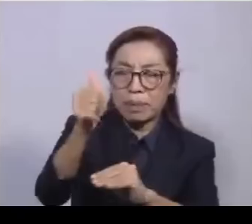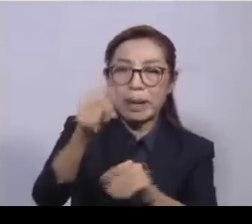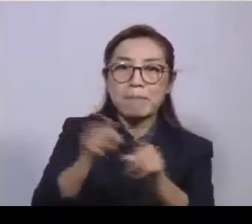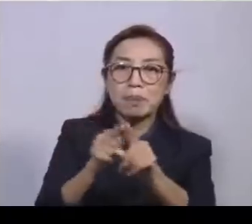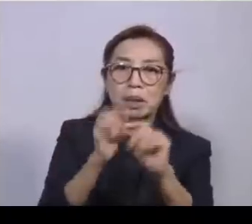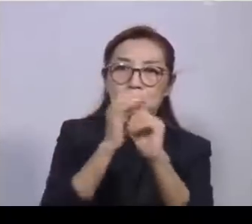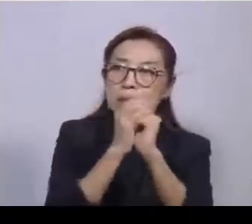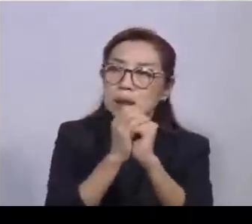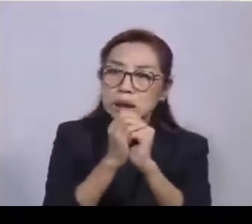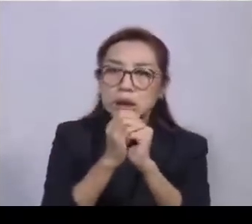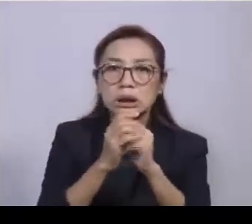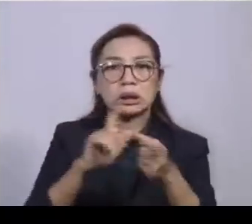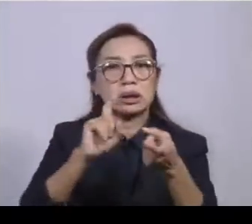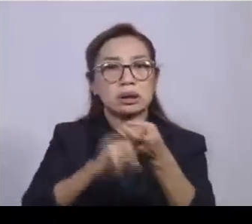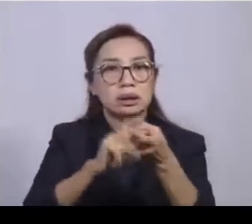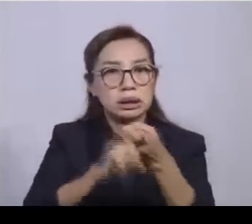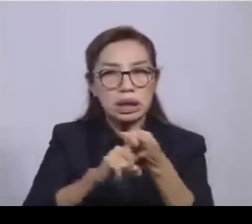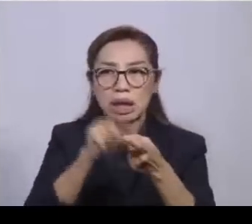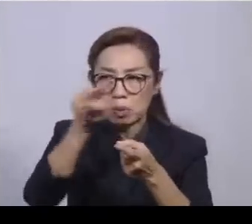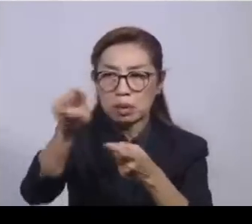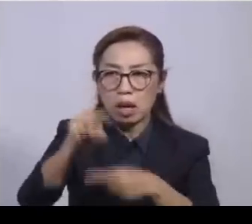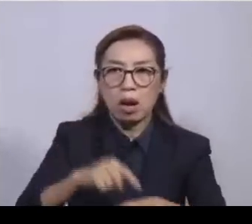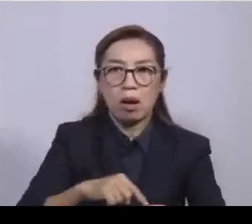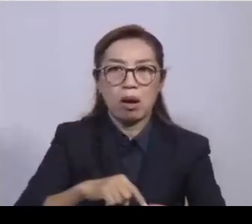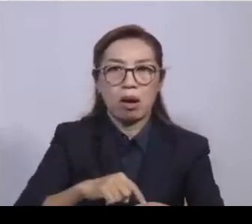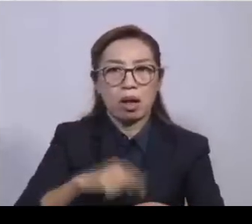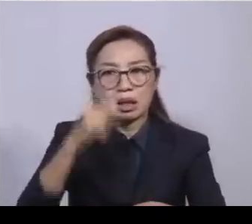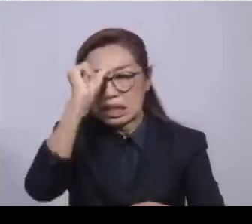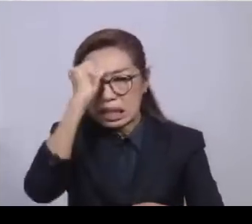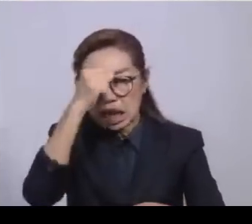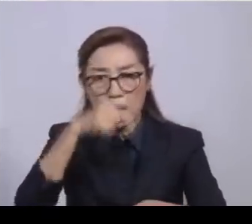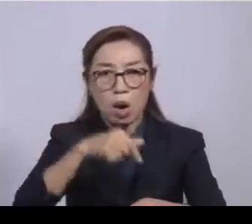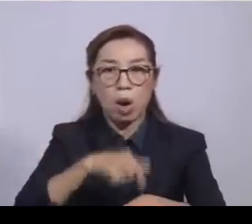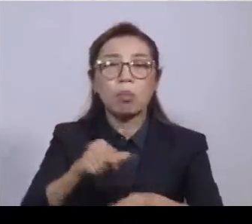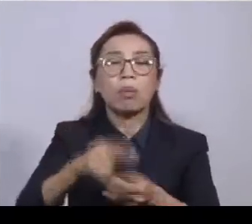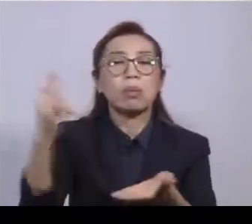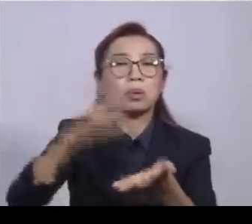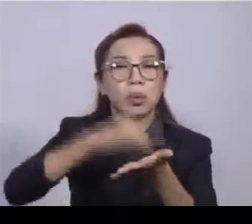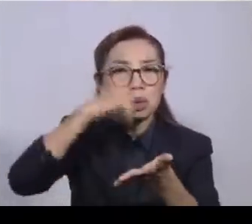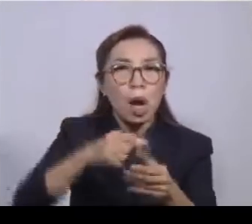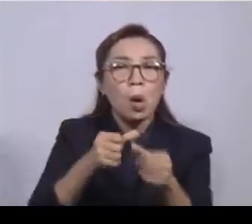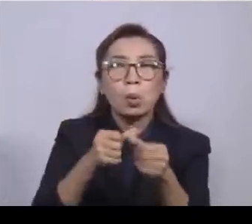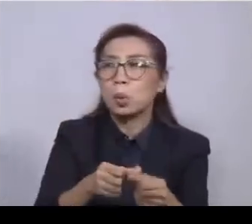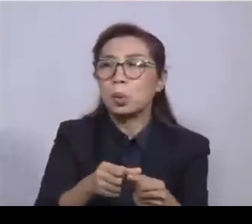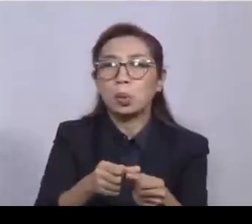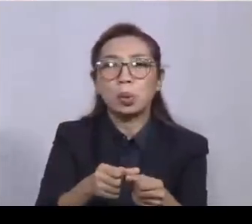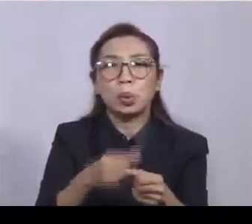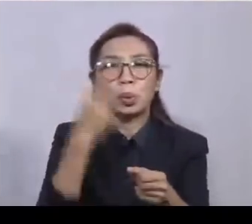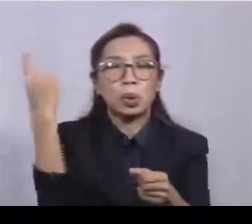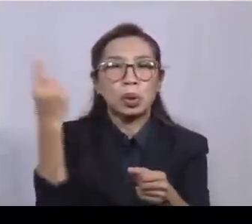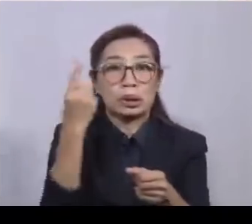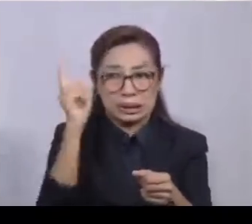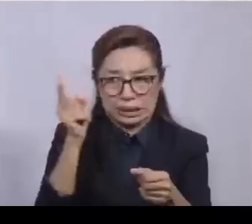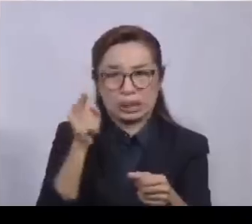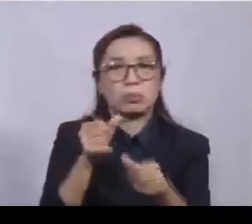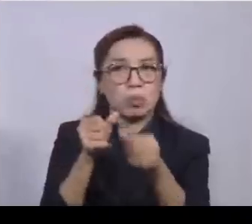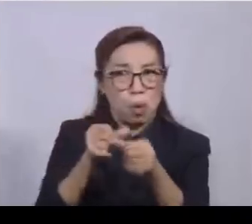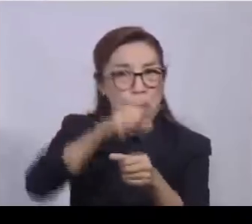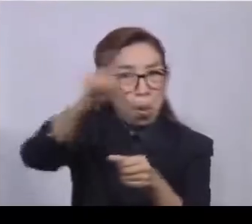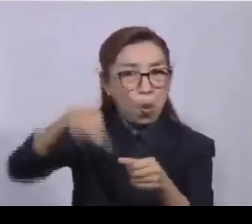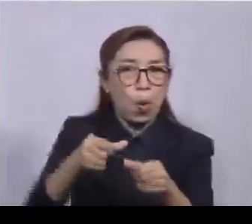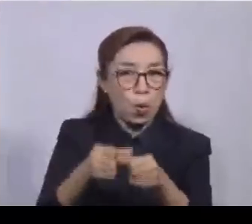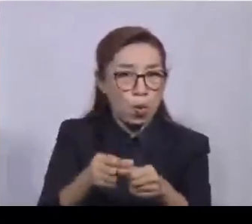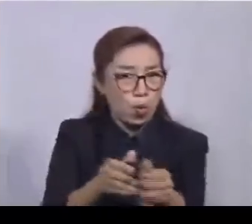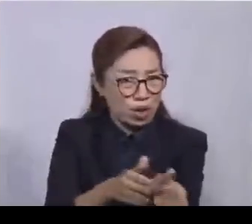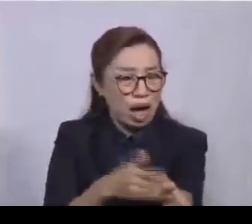พวกจีนพวกรัสเซียอะไรอย่างเงี้ยนะฮะอินเดียอะไรเงี้ยเวลาเข้ามาเนี่ยเข้ามาเที่ยวระยะยาวไอ้การออก